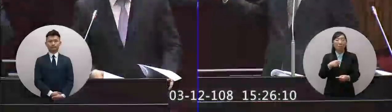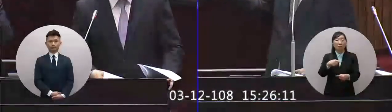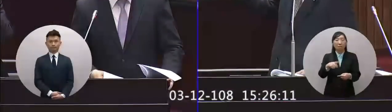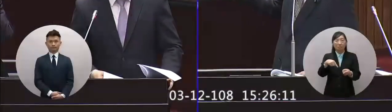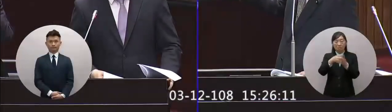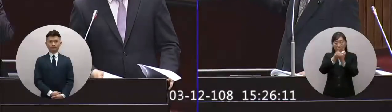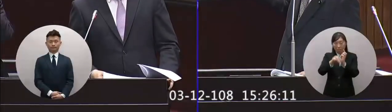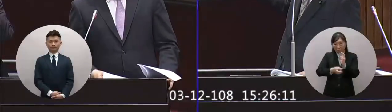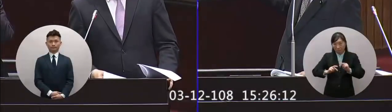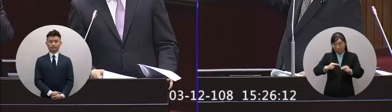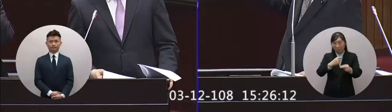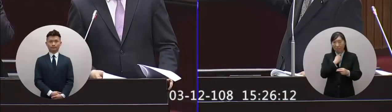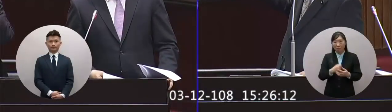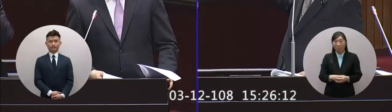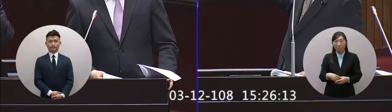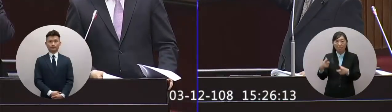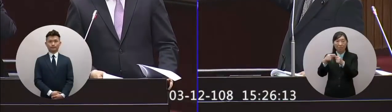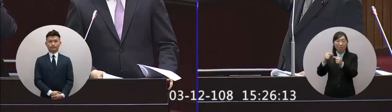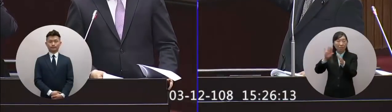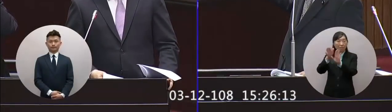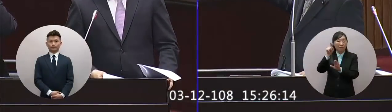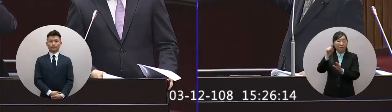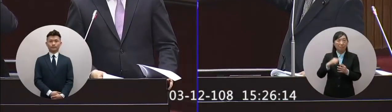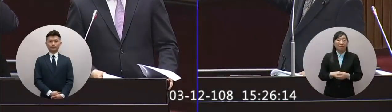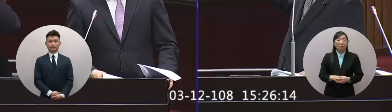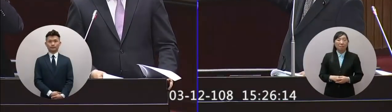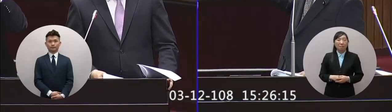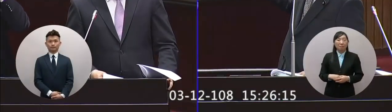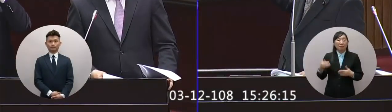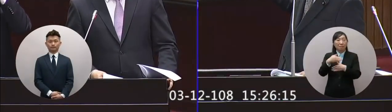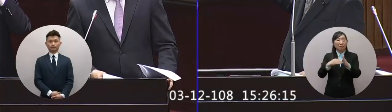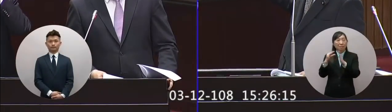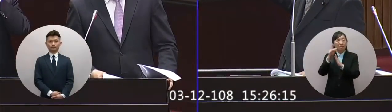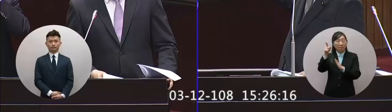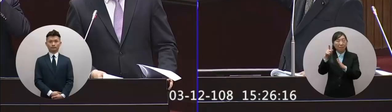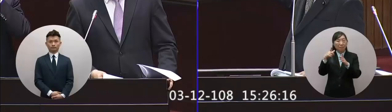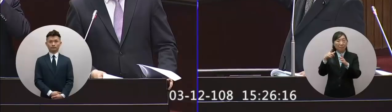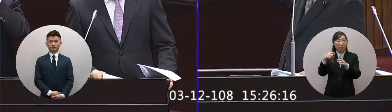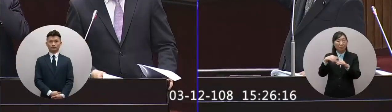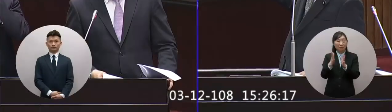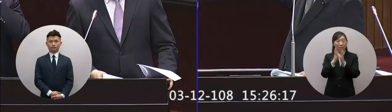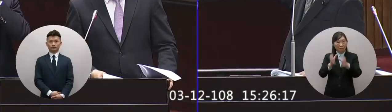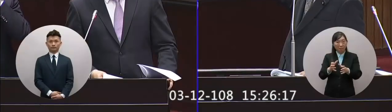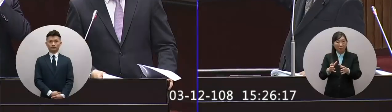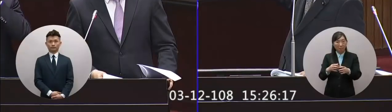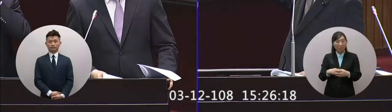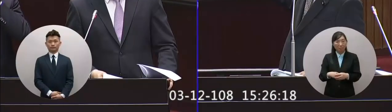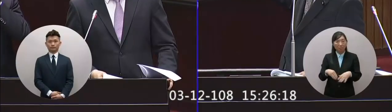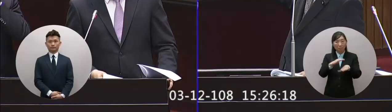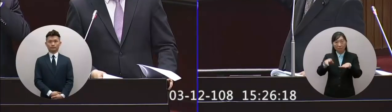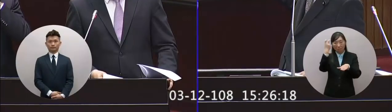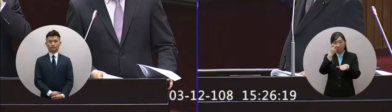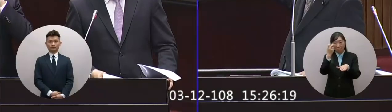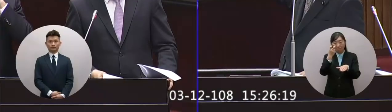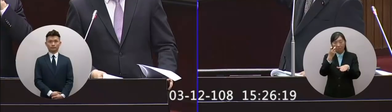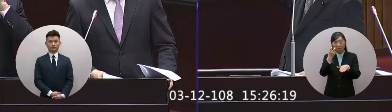有细部的来处理。日本的国土交通局，它就设置了安全监理